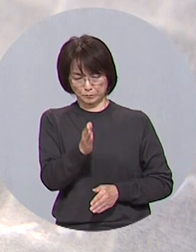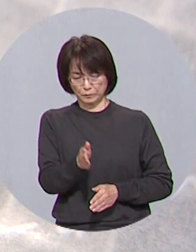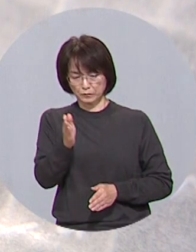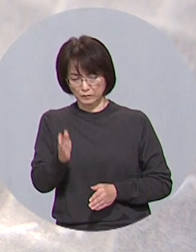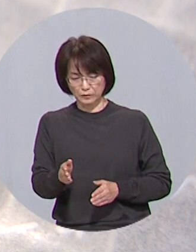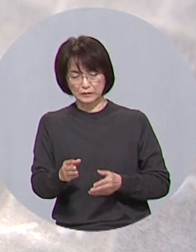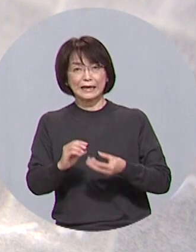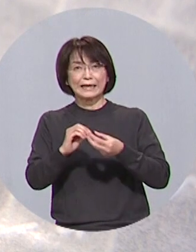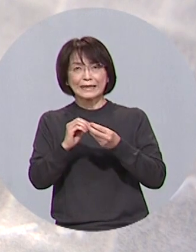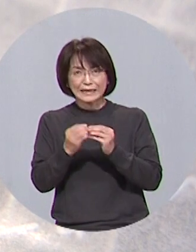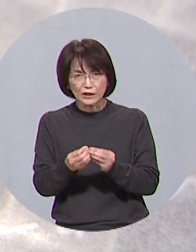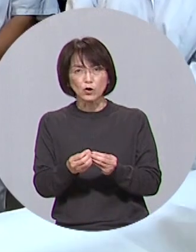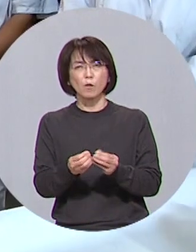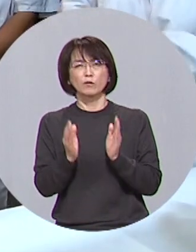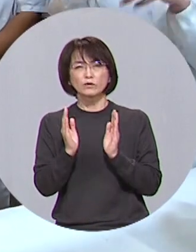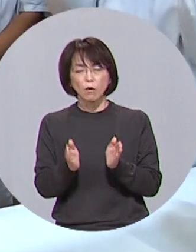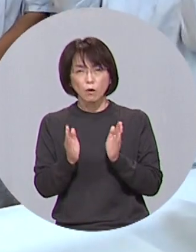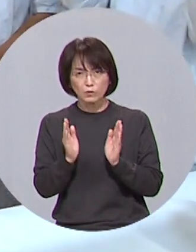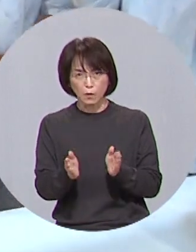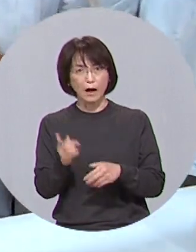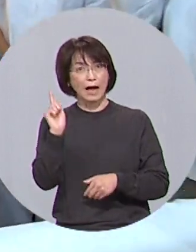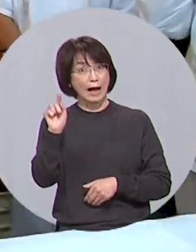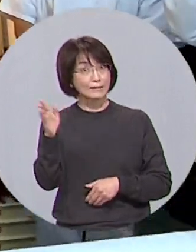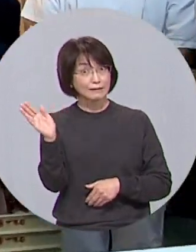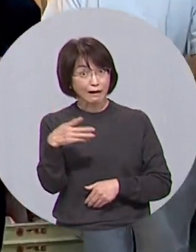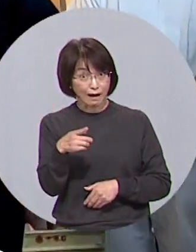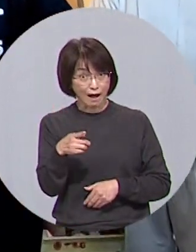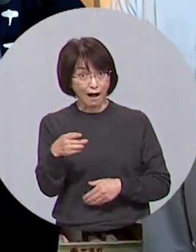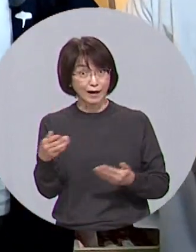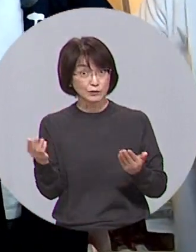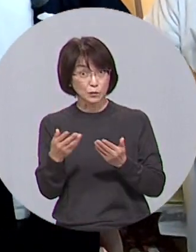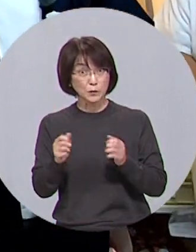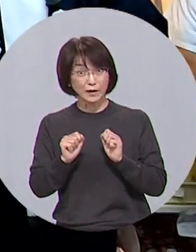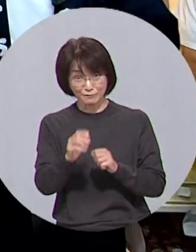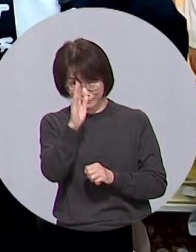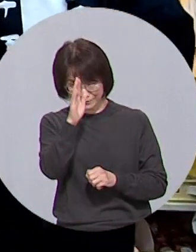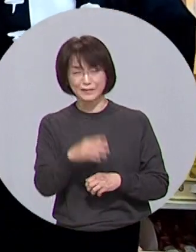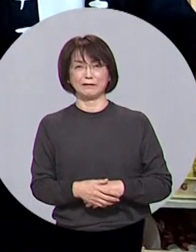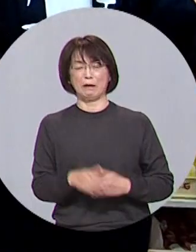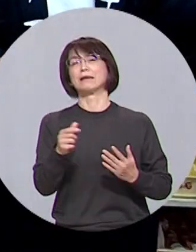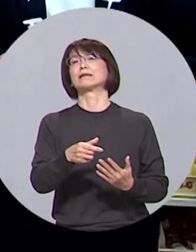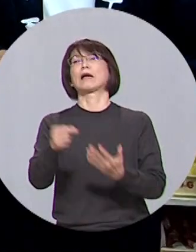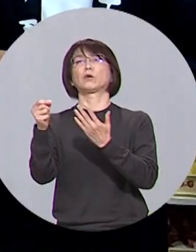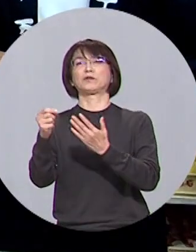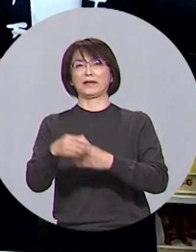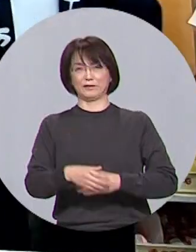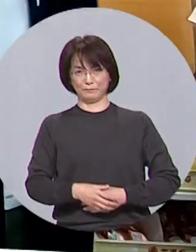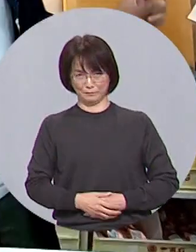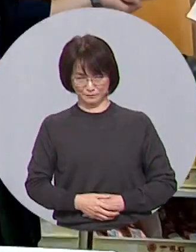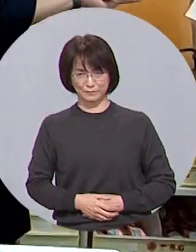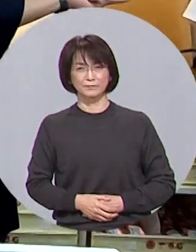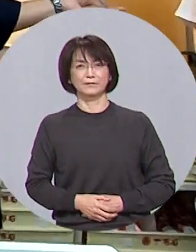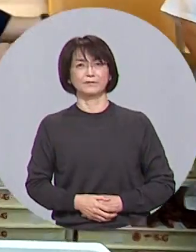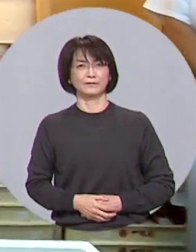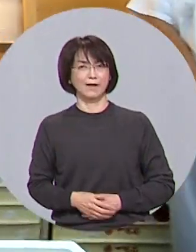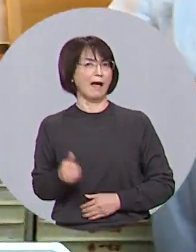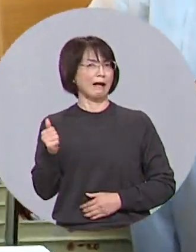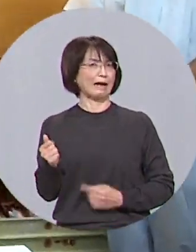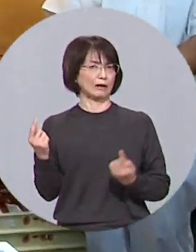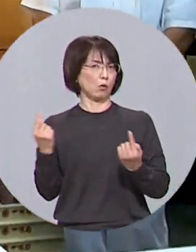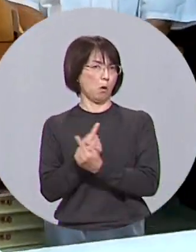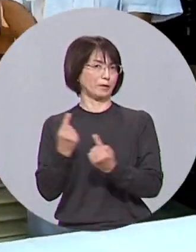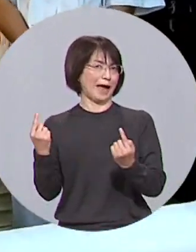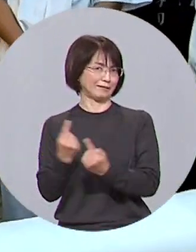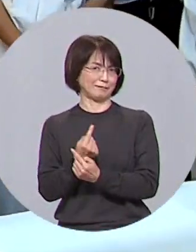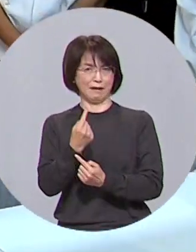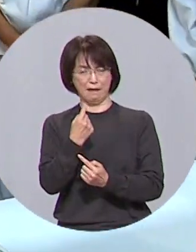さとかも。 ぜひ明日から、 いや、雇ってくれますか。 焼き職員として。 ありがとうございます。 ぜひ。 ちょっとこいつと交代で。